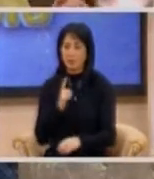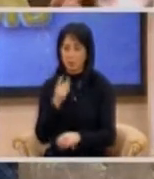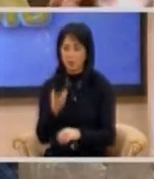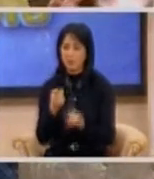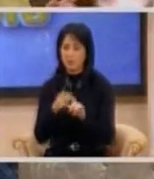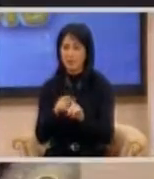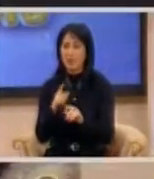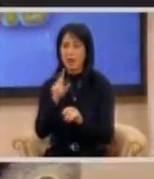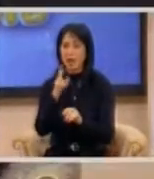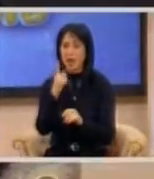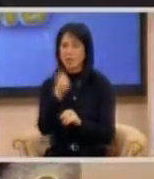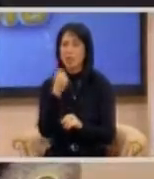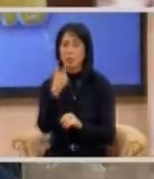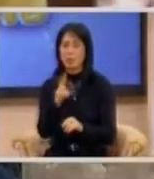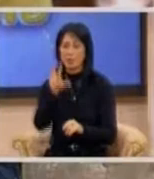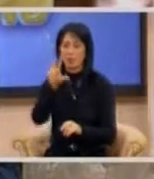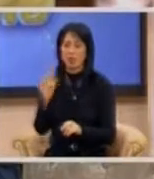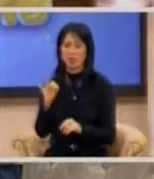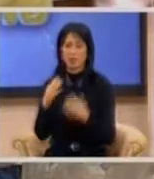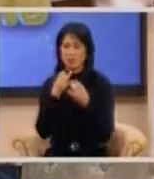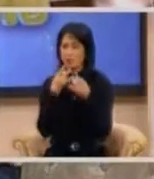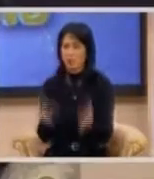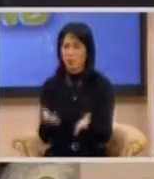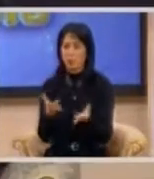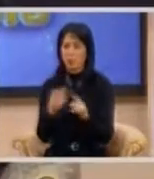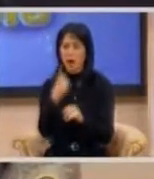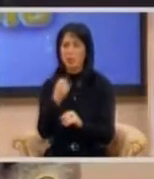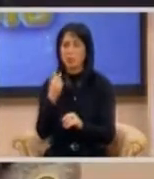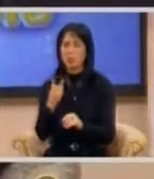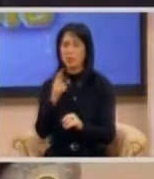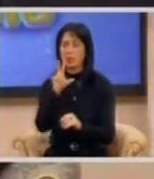www.112.g. ესე მარტივად მე დავდებ ჩვენს. მარტივად დევს უკვე ჩვენს, ესე რა თქმა უნდა, ამ